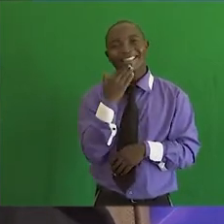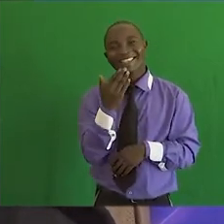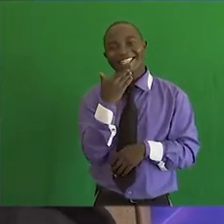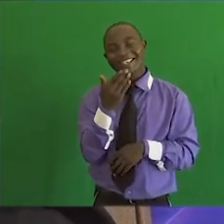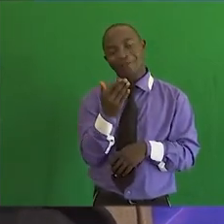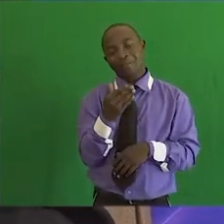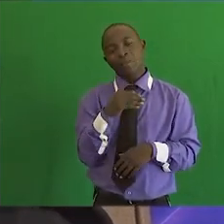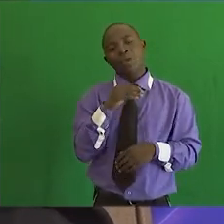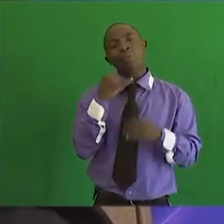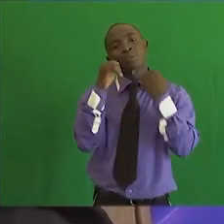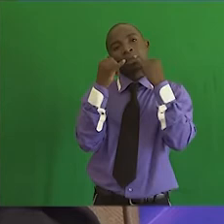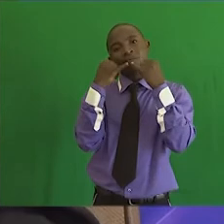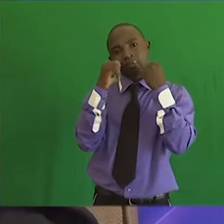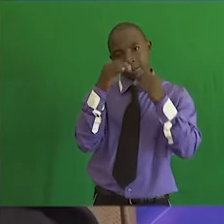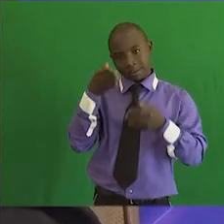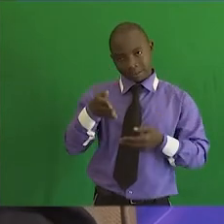Ukaona wabereka mwana